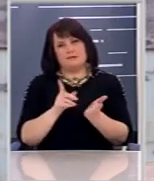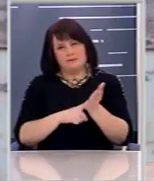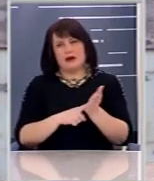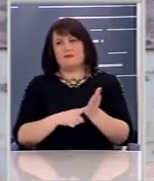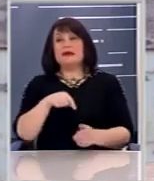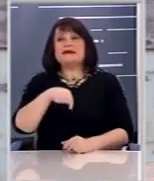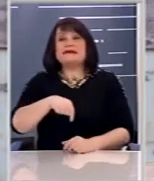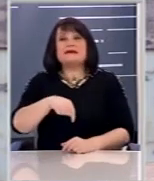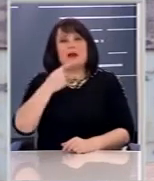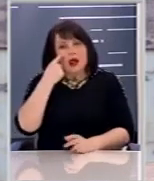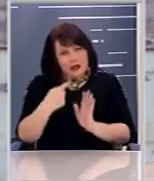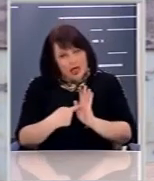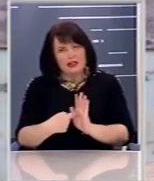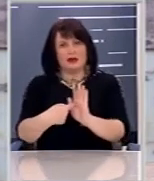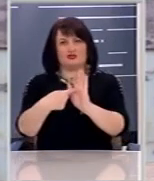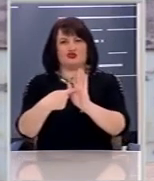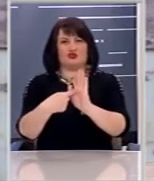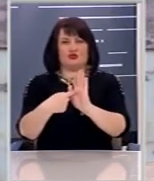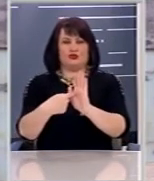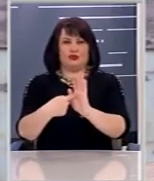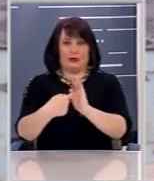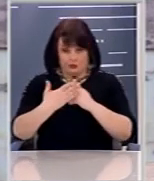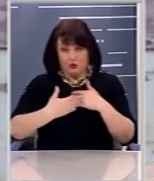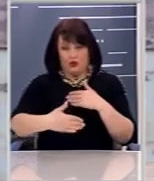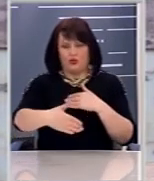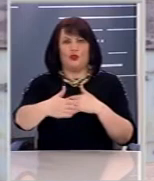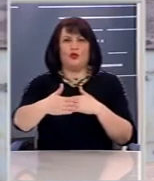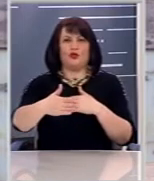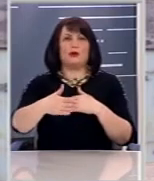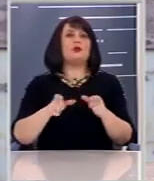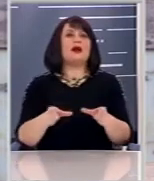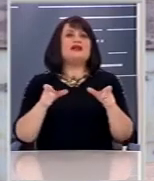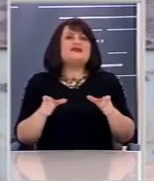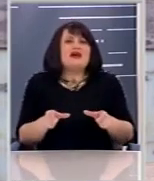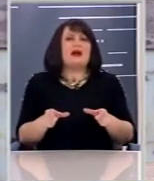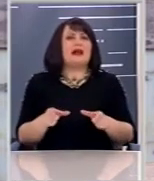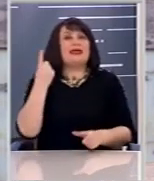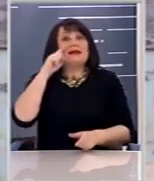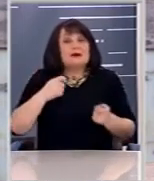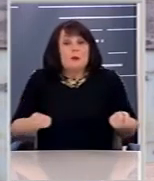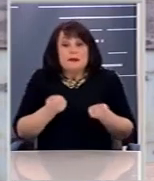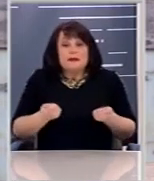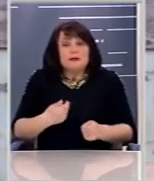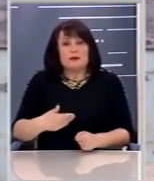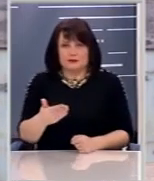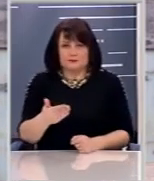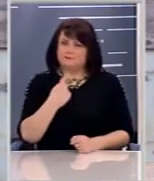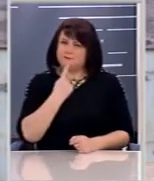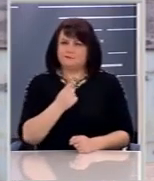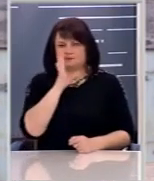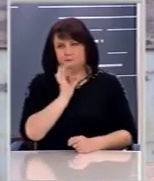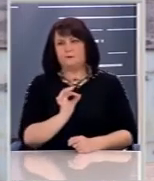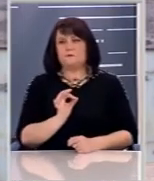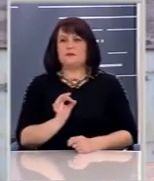σημερινή ημέρα, στη σημερινή εποχή της αβεβαιότητας και της ανασφάλειας και να πούμε